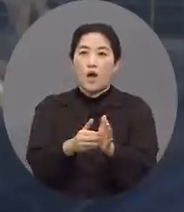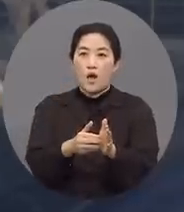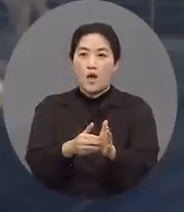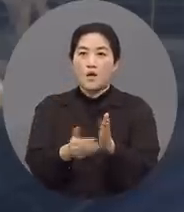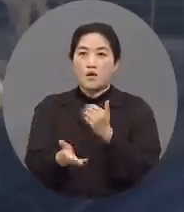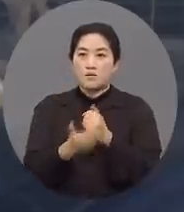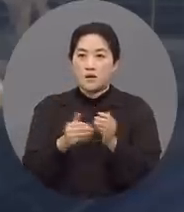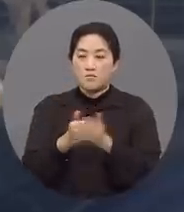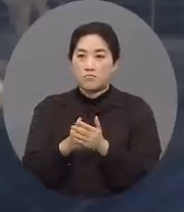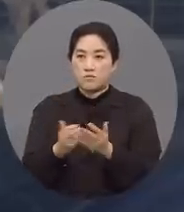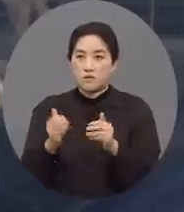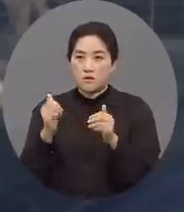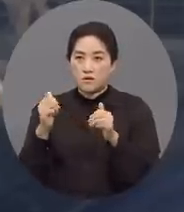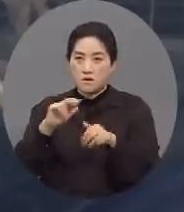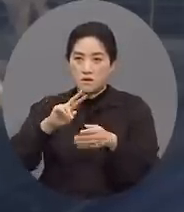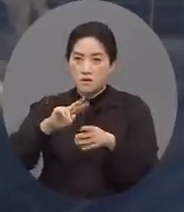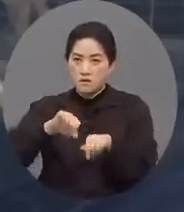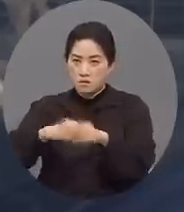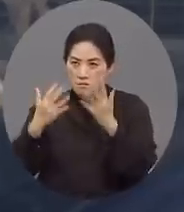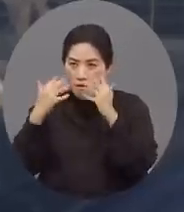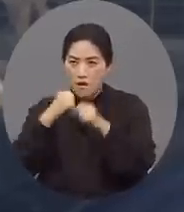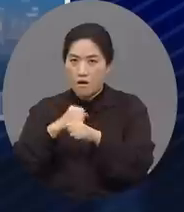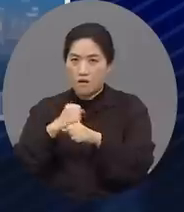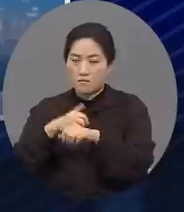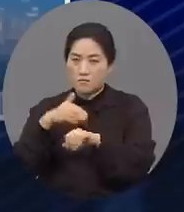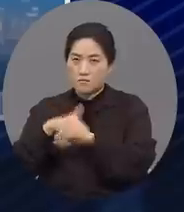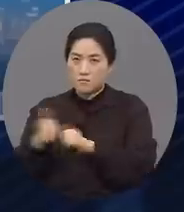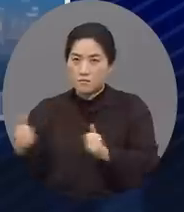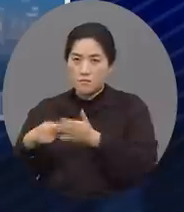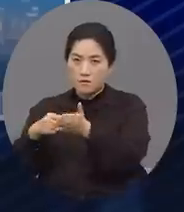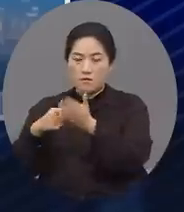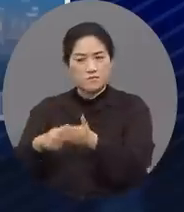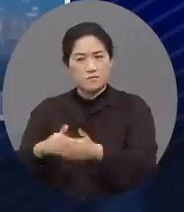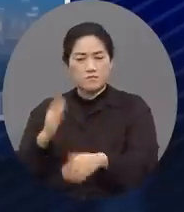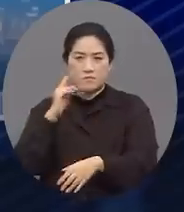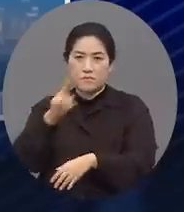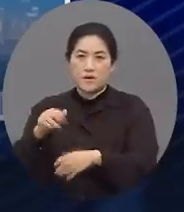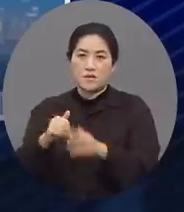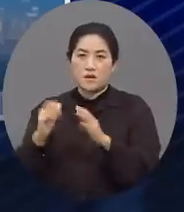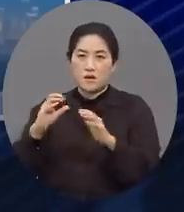때문에 형사처벌을 하겠다는 것은 좀 과도하죠.